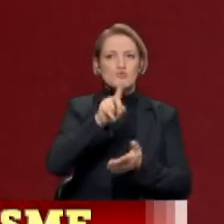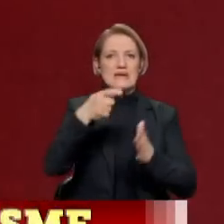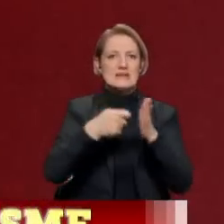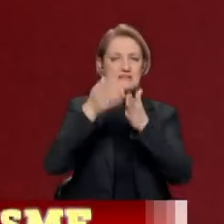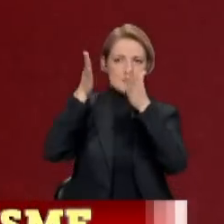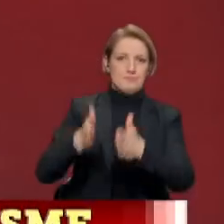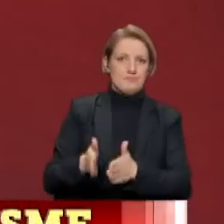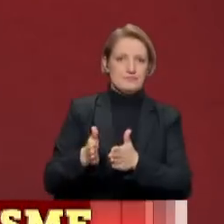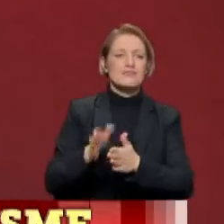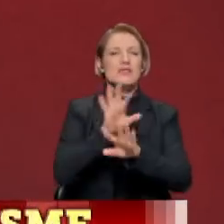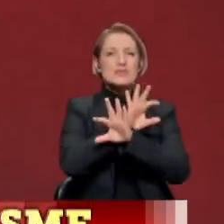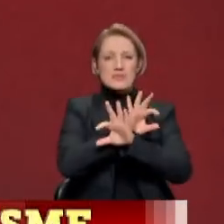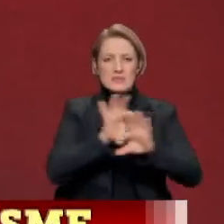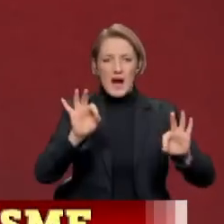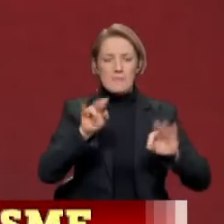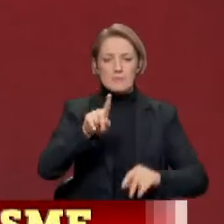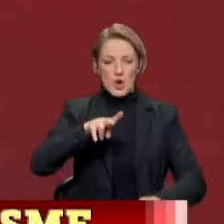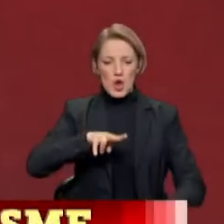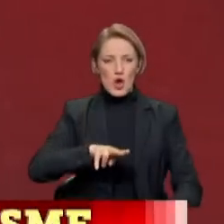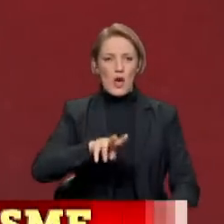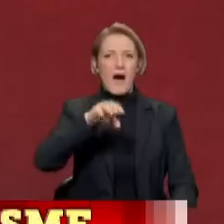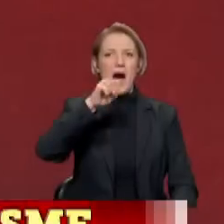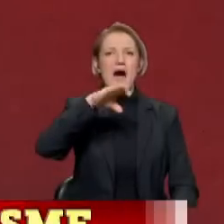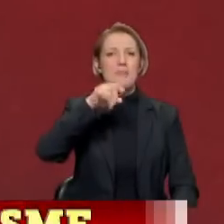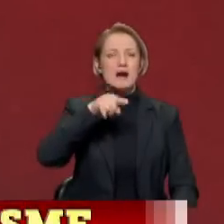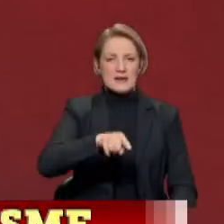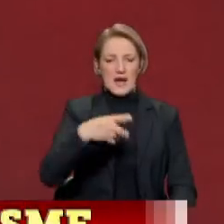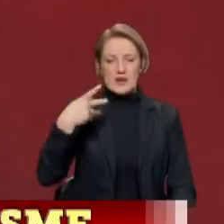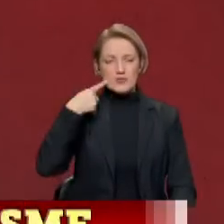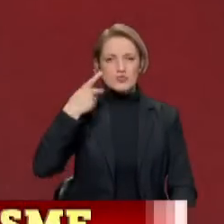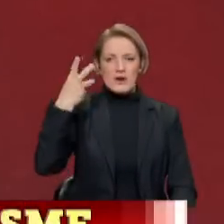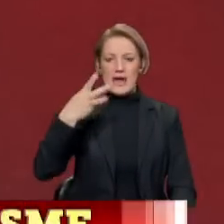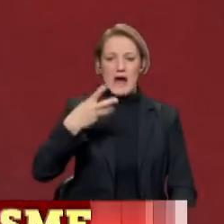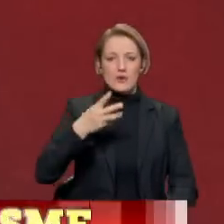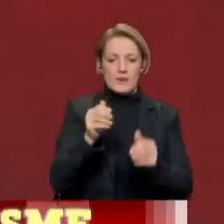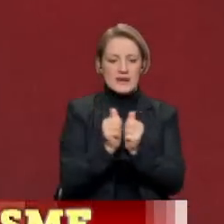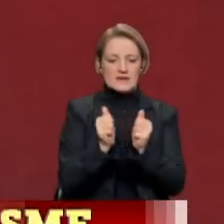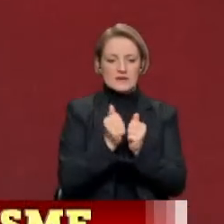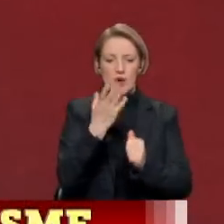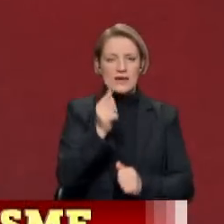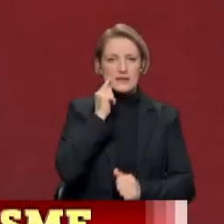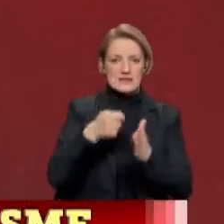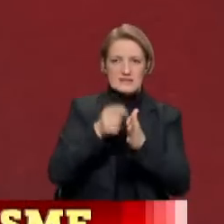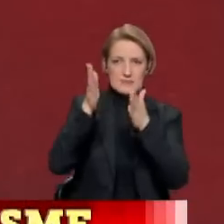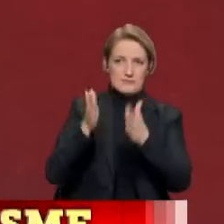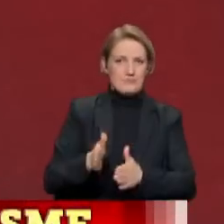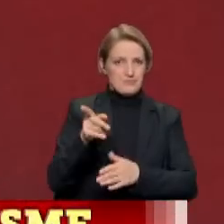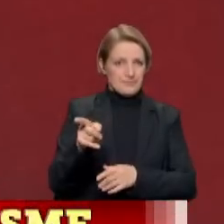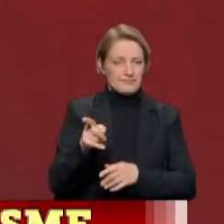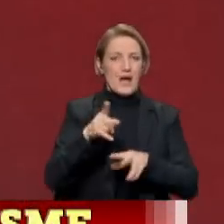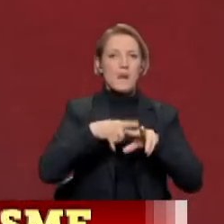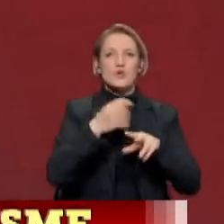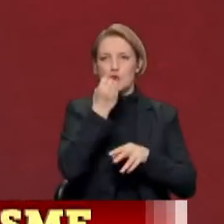isimdi. Ve tam da böyle yola çıkarken AK Parti Erdoğan'ın yanında olan isimlerden birisiydi. Abdullah Gül'le